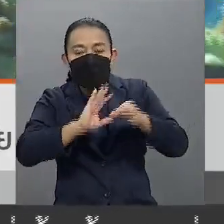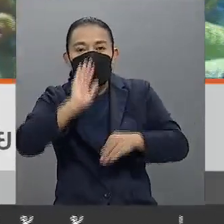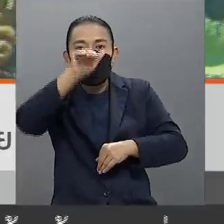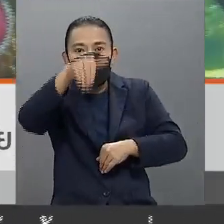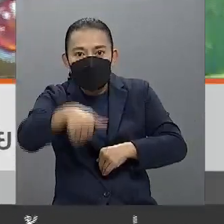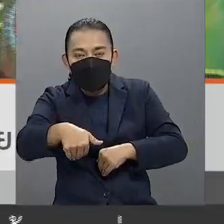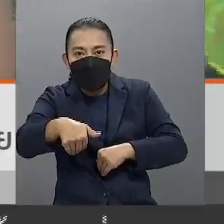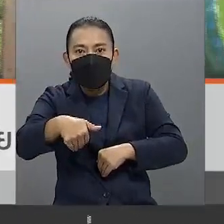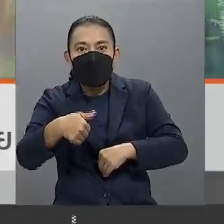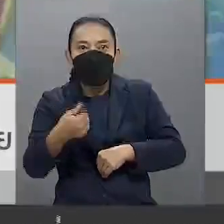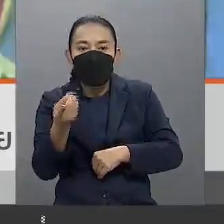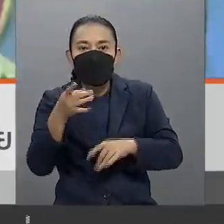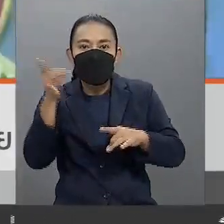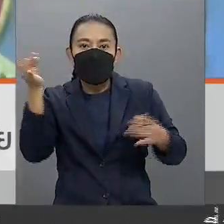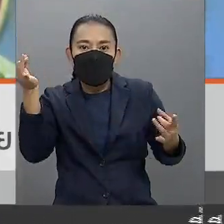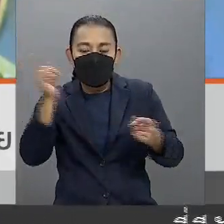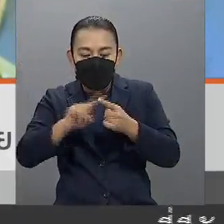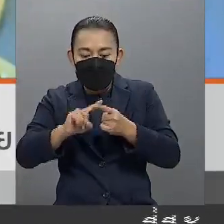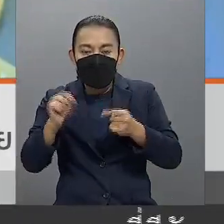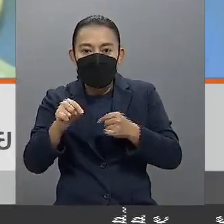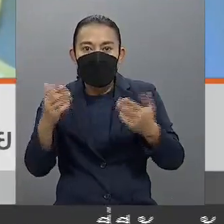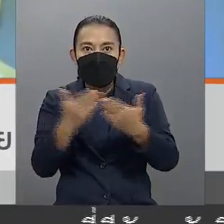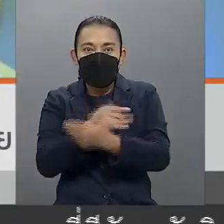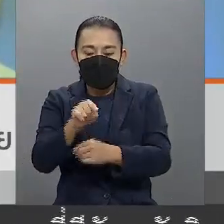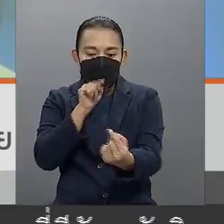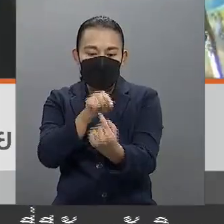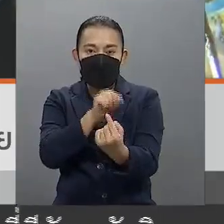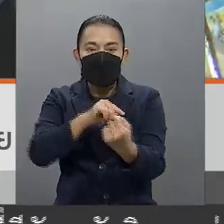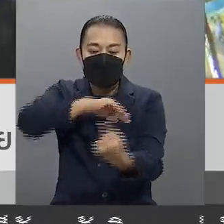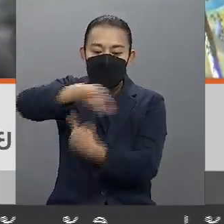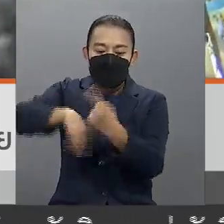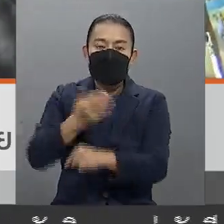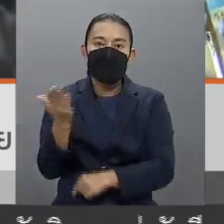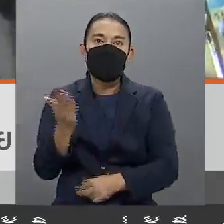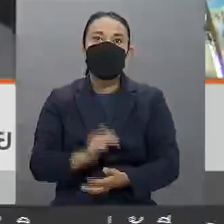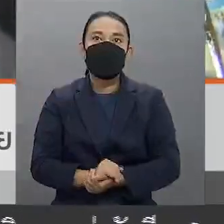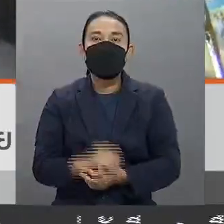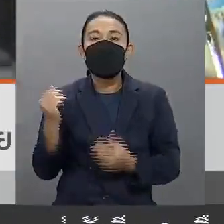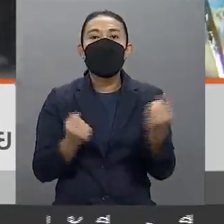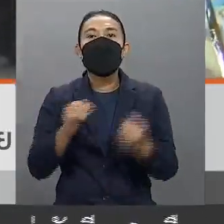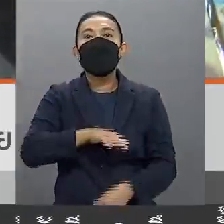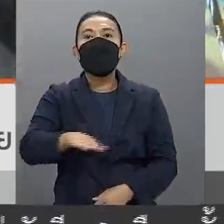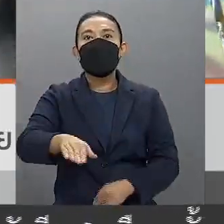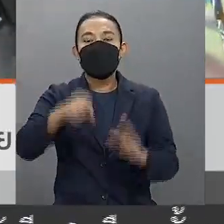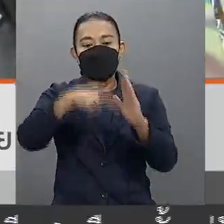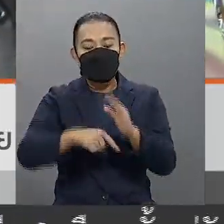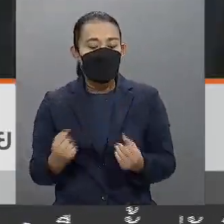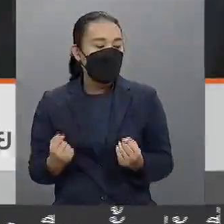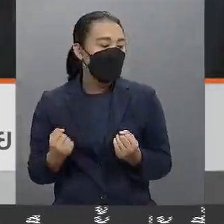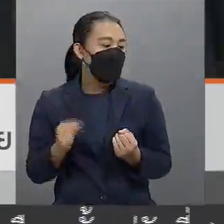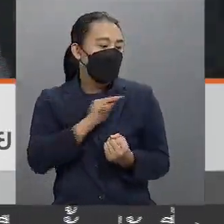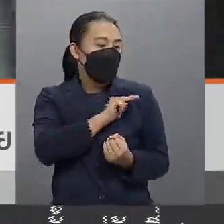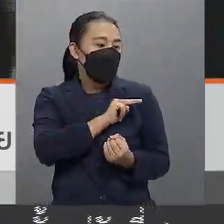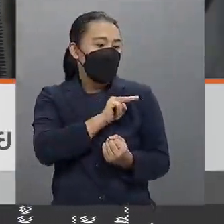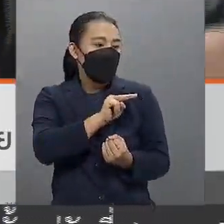ธเป็นพัดให้เข้ากับสภาพแวดล้อมและภาพนี้ส่งผลให้รถราในซอยขับช้าลงเพื่อชื่นชมรูปเ